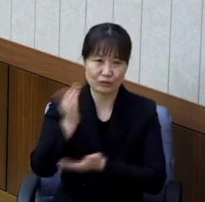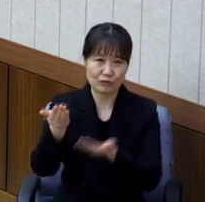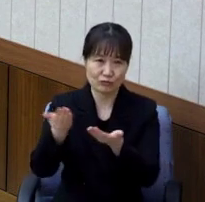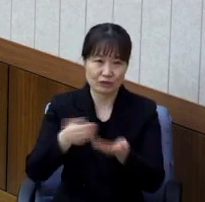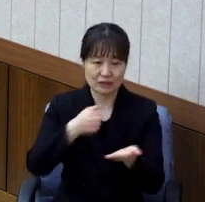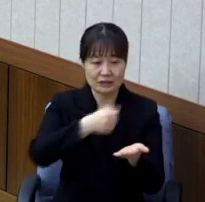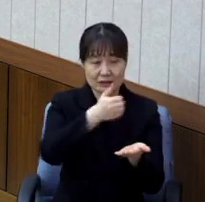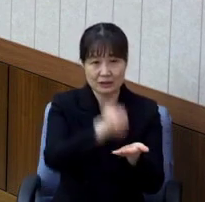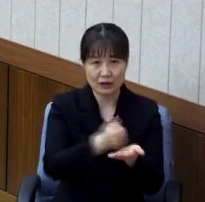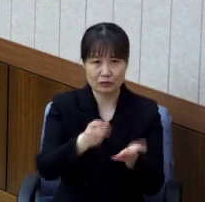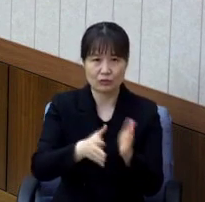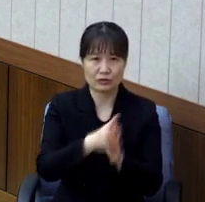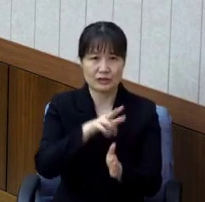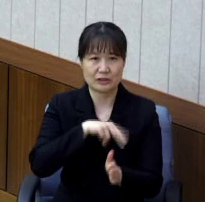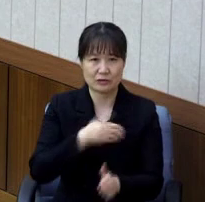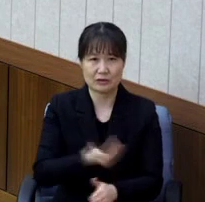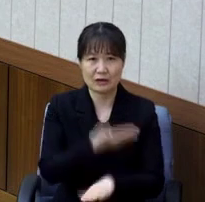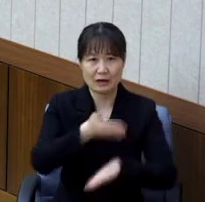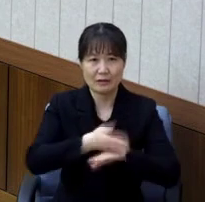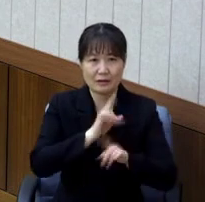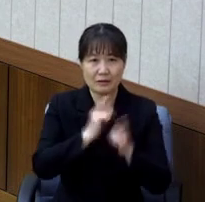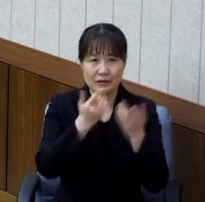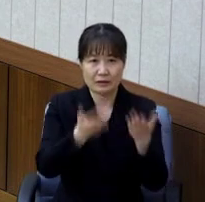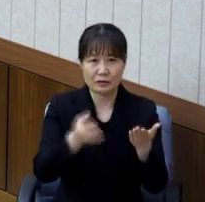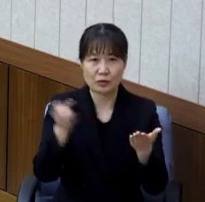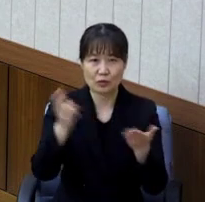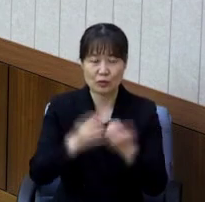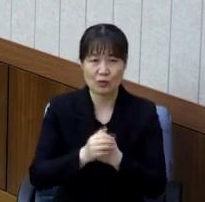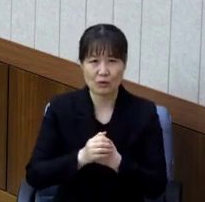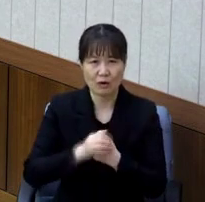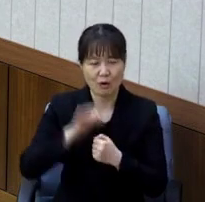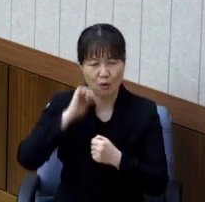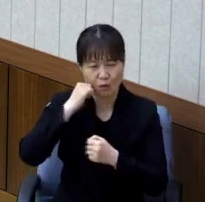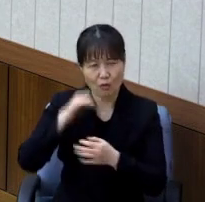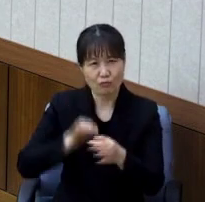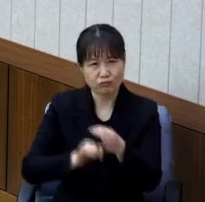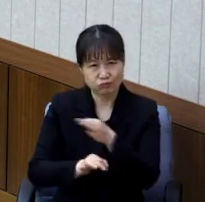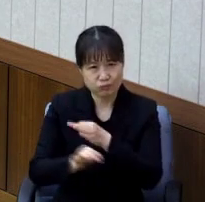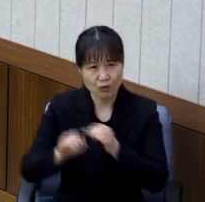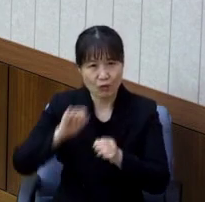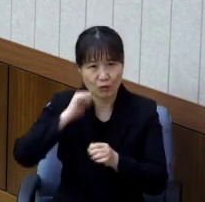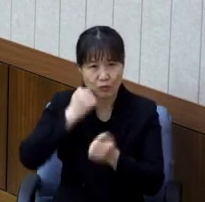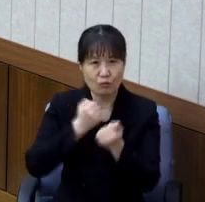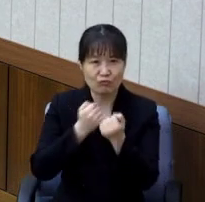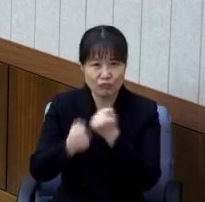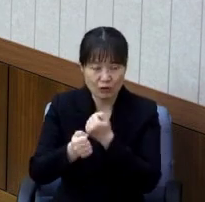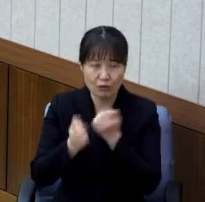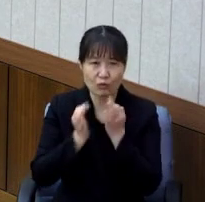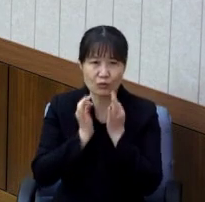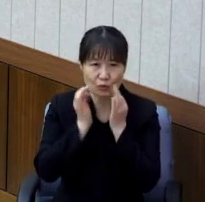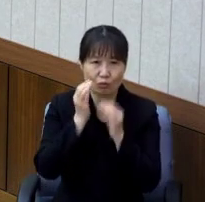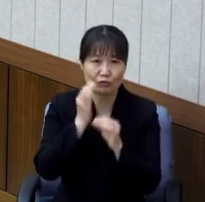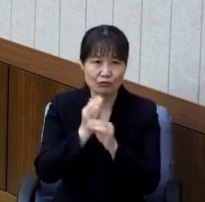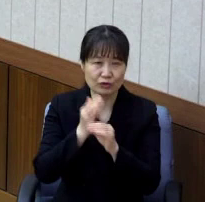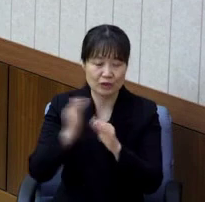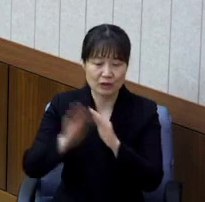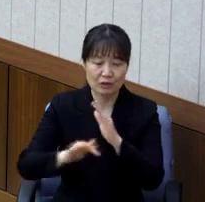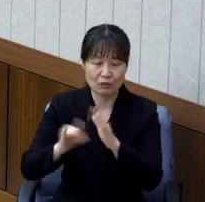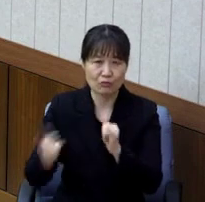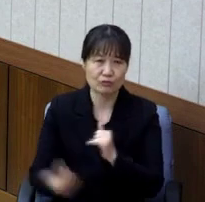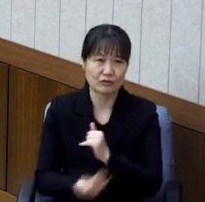동료 의원님들께 감사의 말씀을 드리며 또한 어려운 재정 상황에 지혜를 모으시려면 공직자